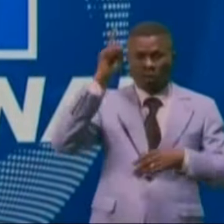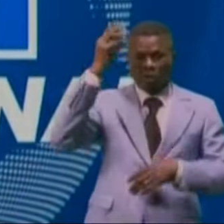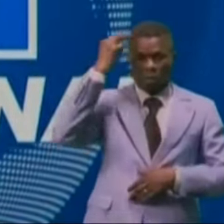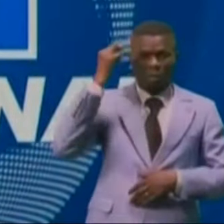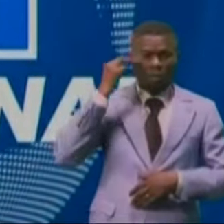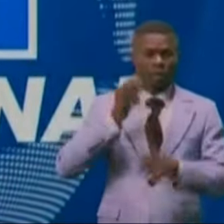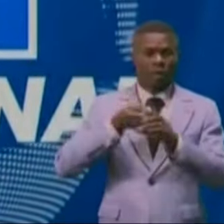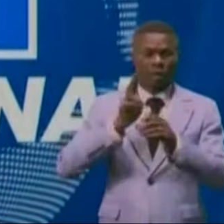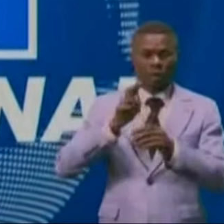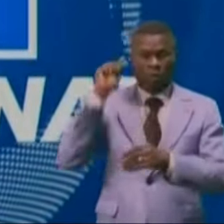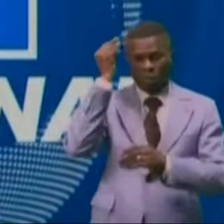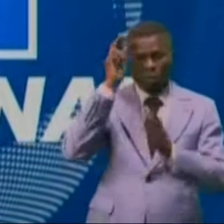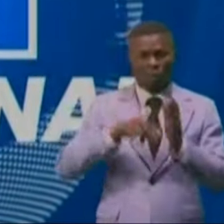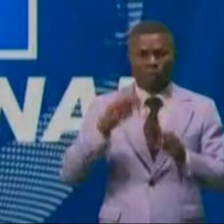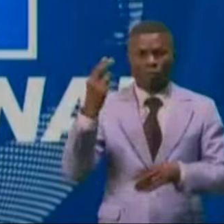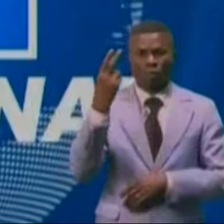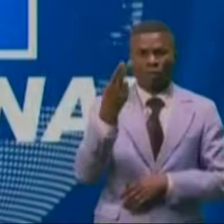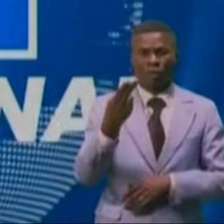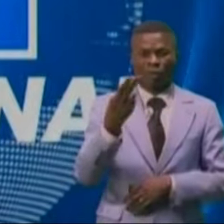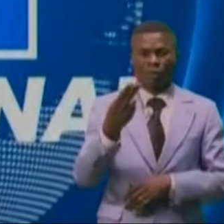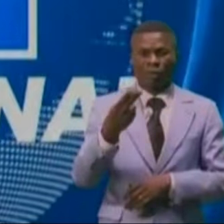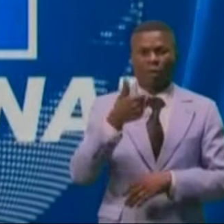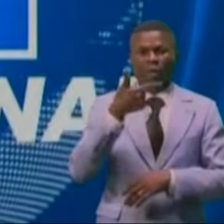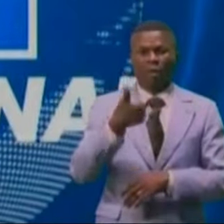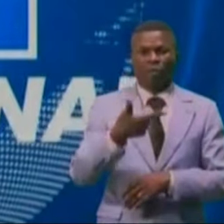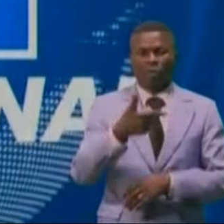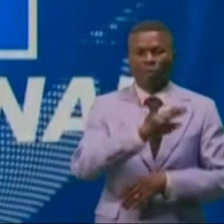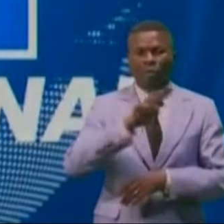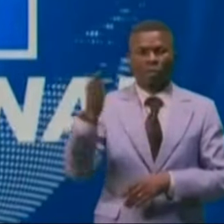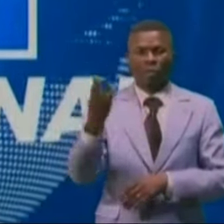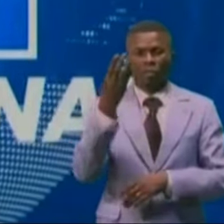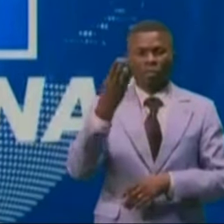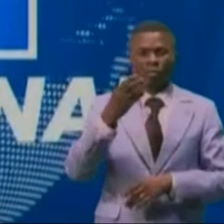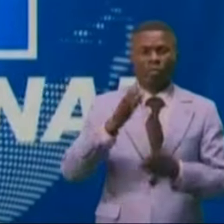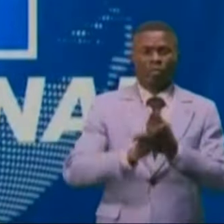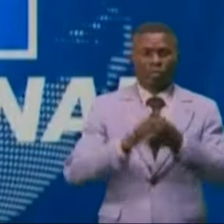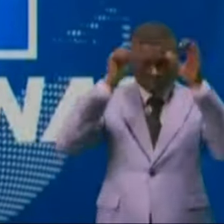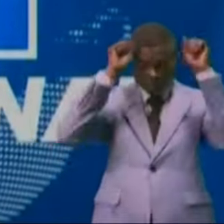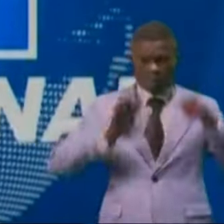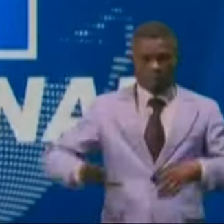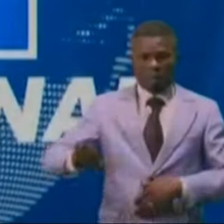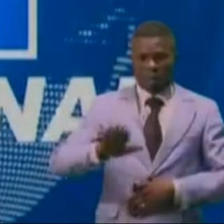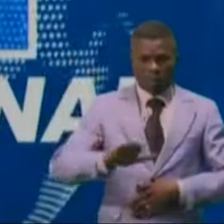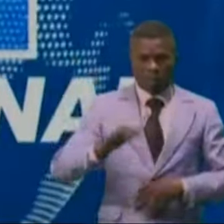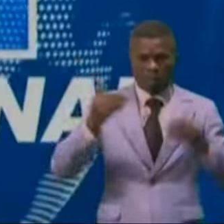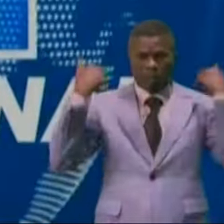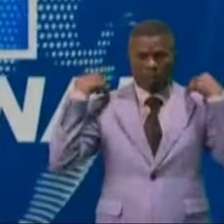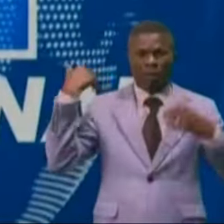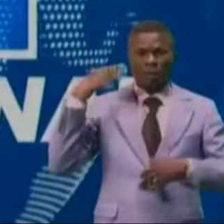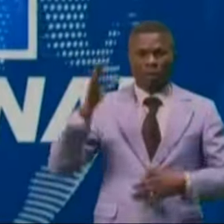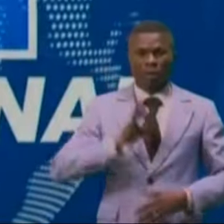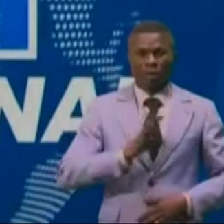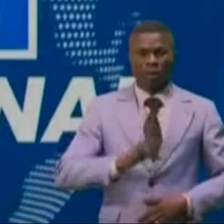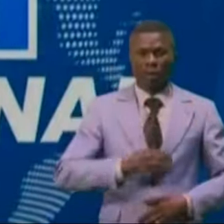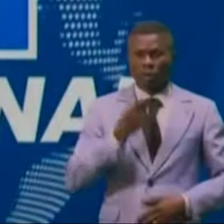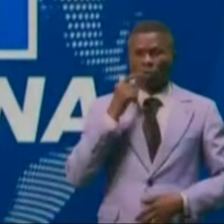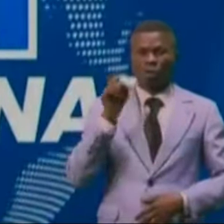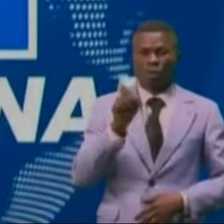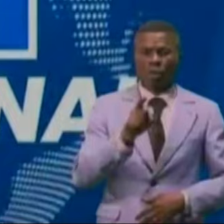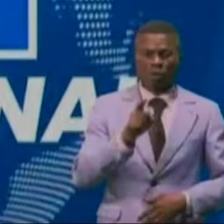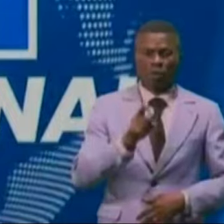son gouvernement le 20 février 2024, son Excellence M. le Président de la République, chef de l'État, avait instruit des